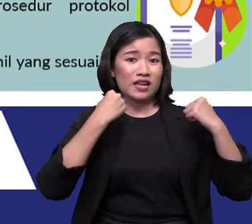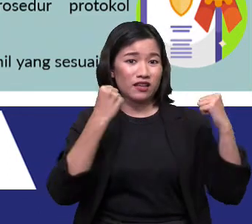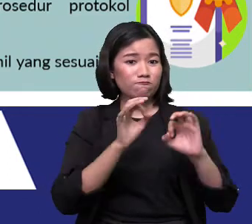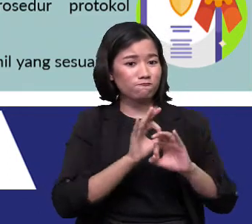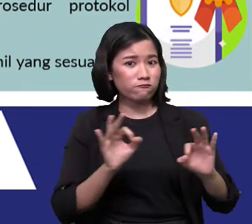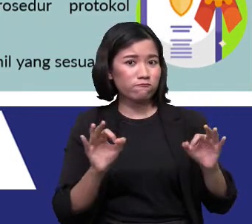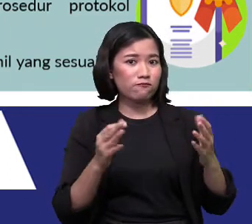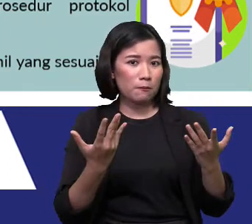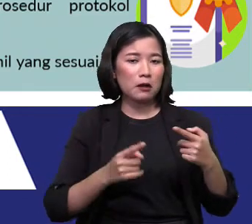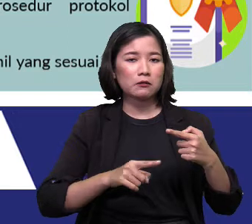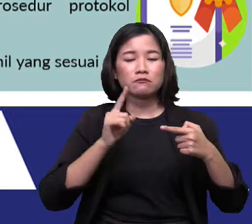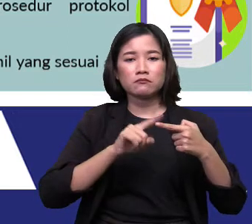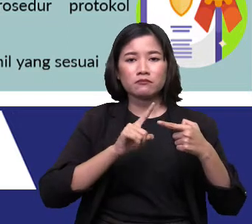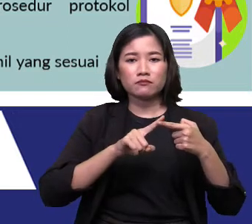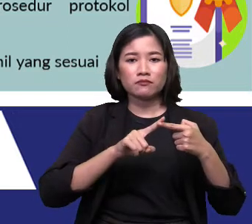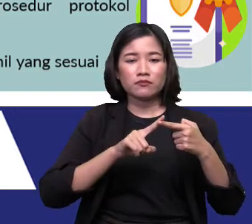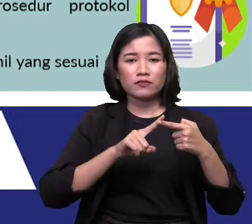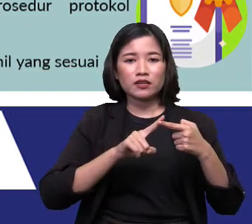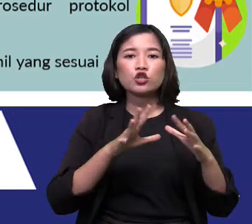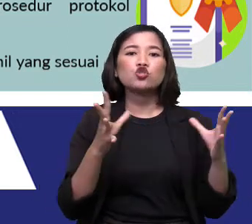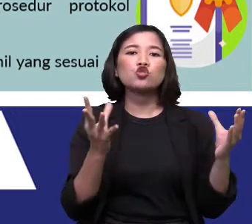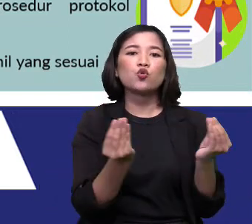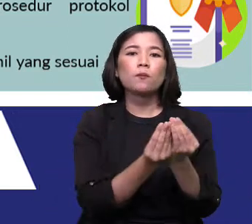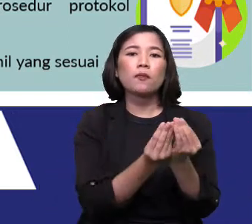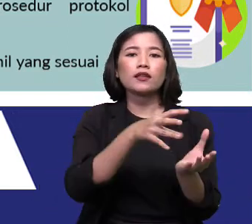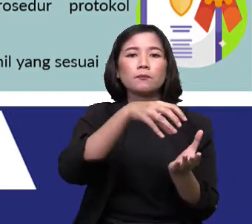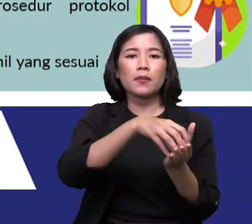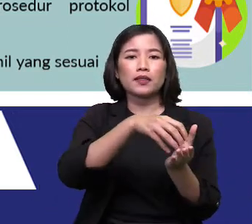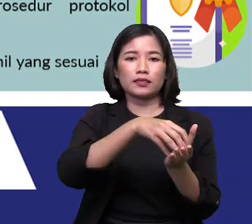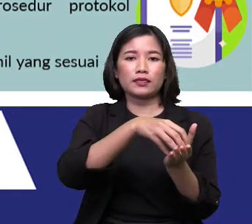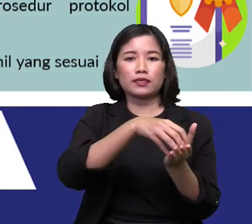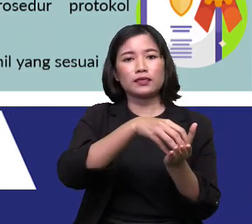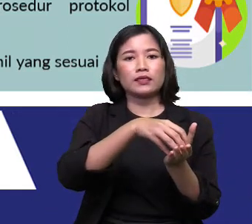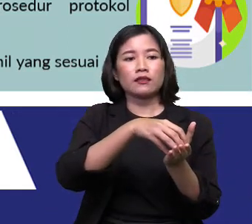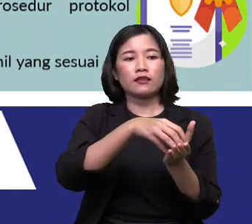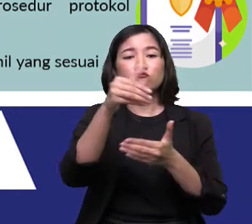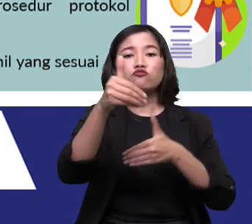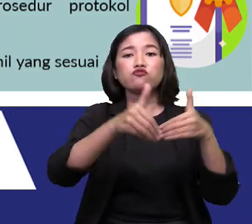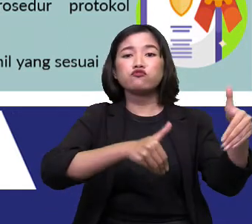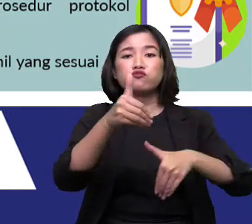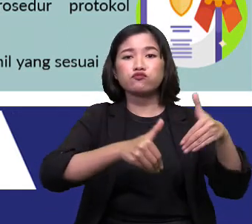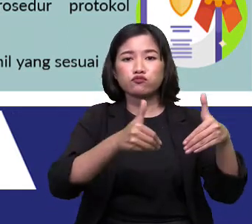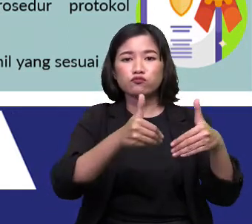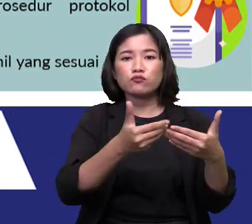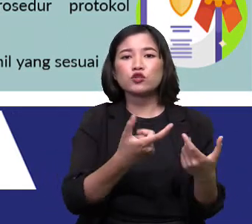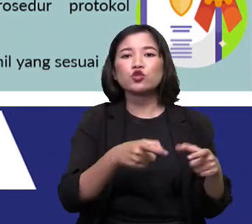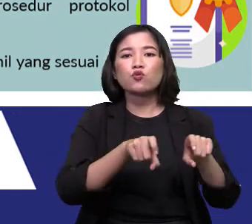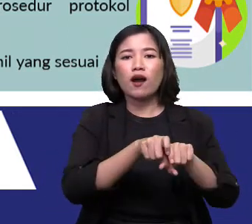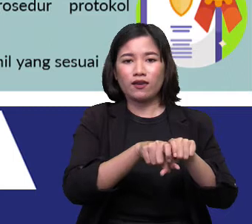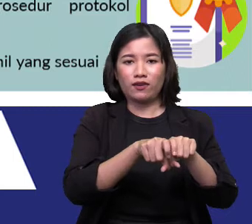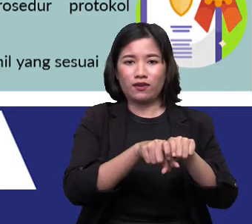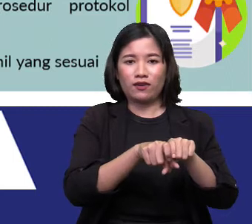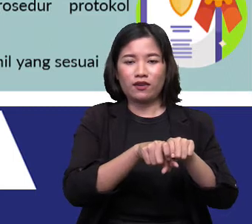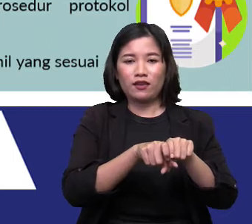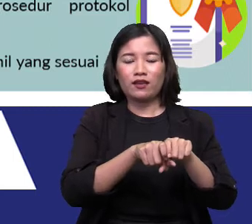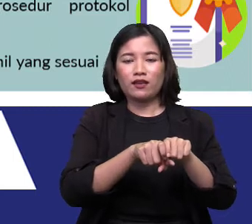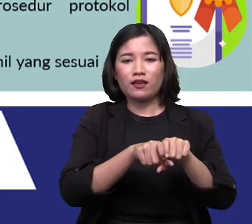pertama memenuhi ketentuan kapasitas sesuai level link kabupaten kota yang diatur dalam instruksi Menteri Dalam Negeri